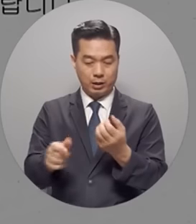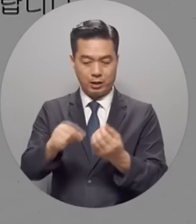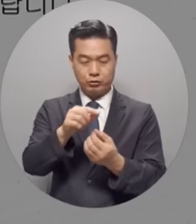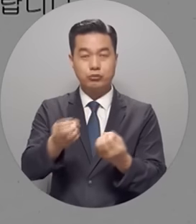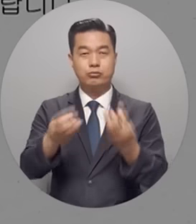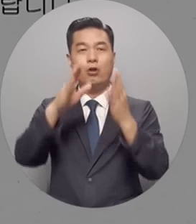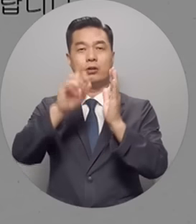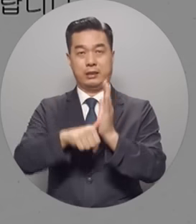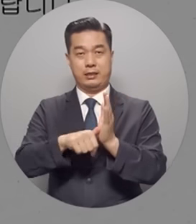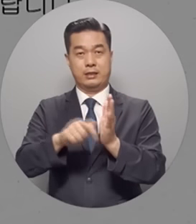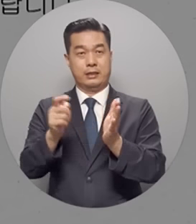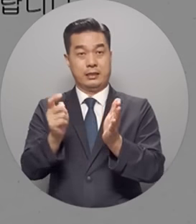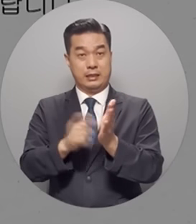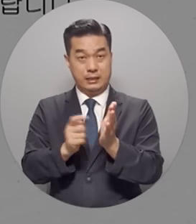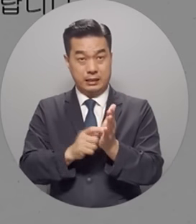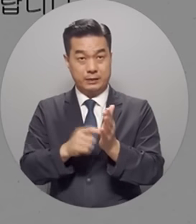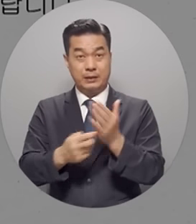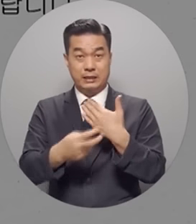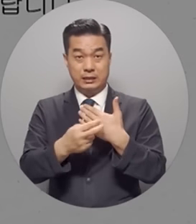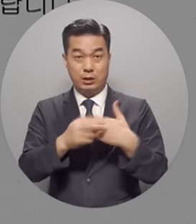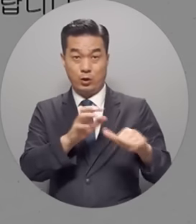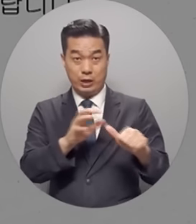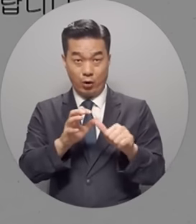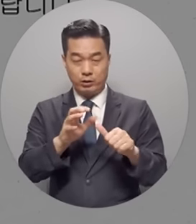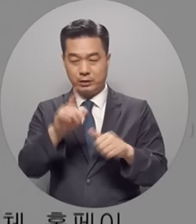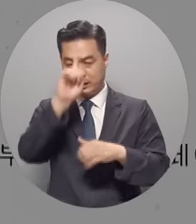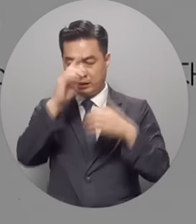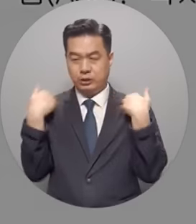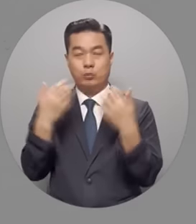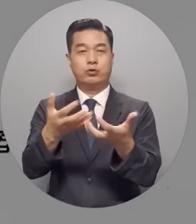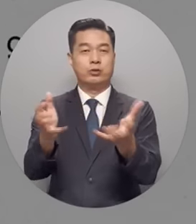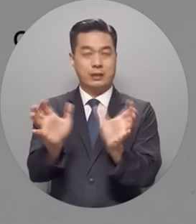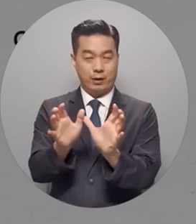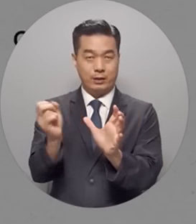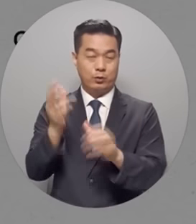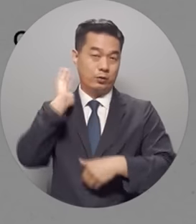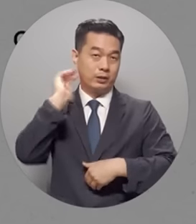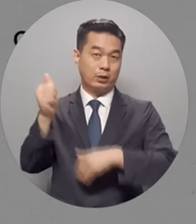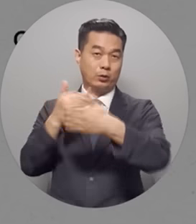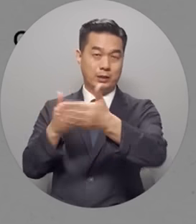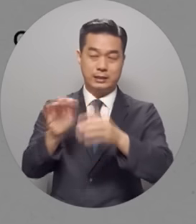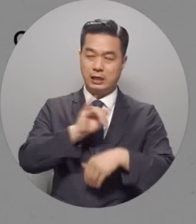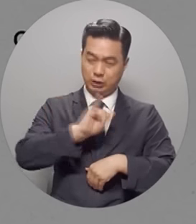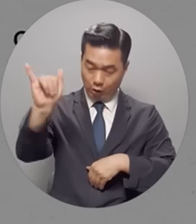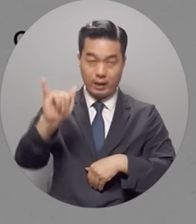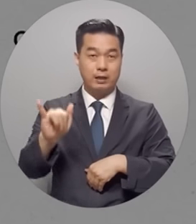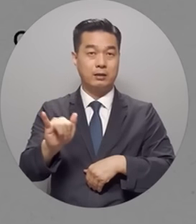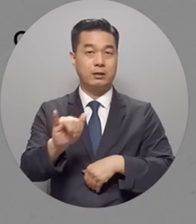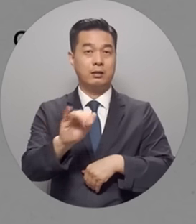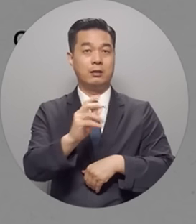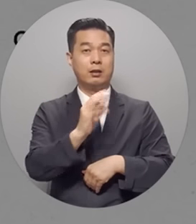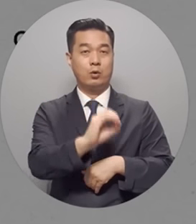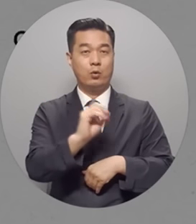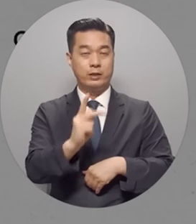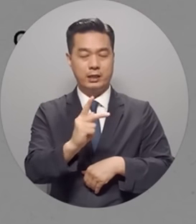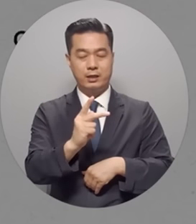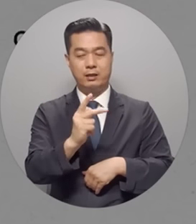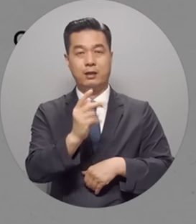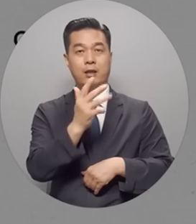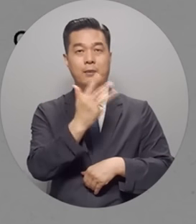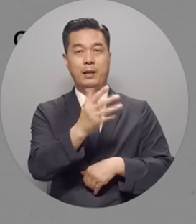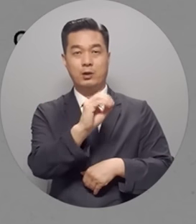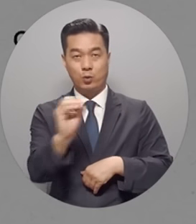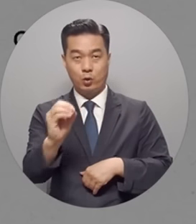응급 진료 이용은 정부기관 또는 대통령실로 연락하라며 800에 7070이라는 대통령실